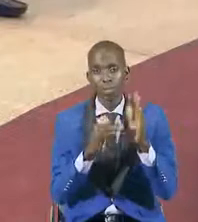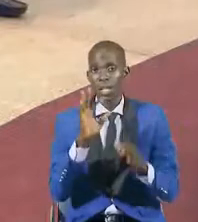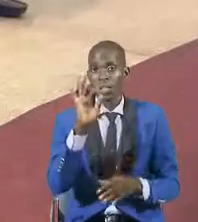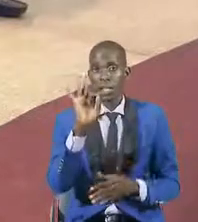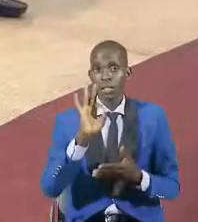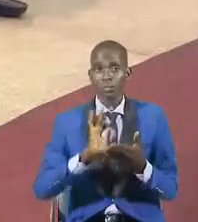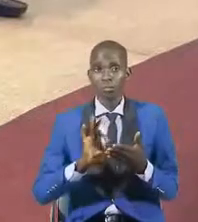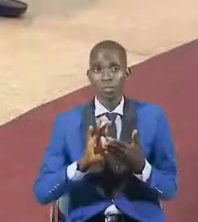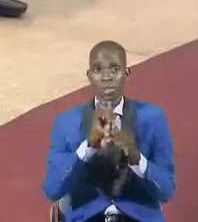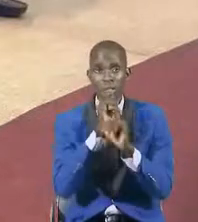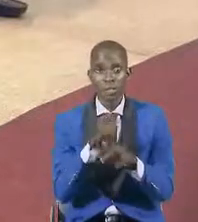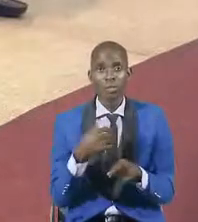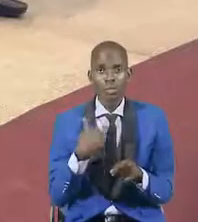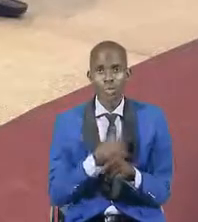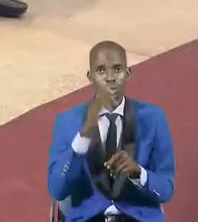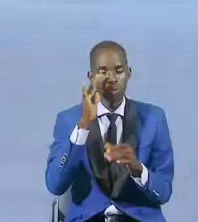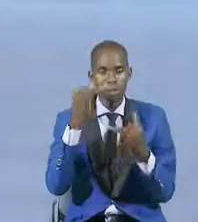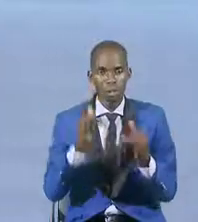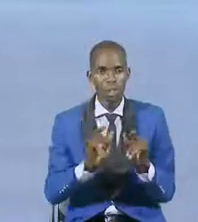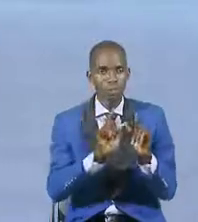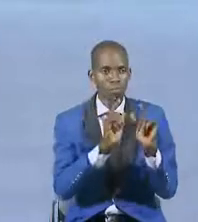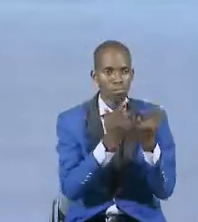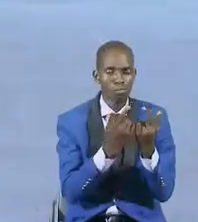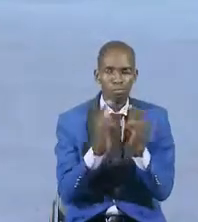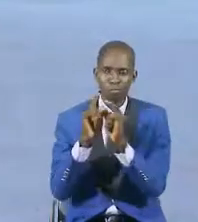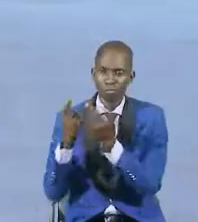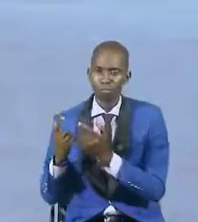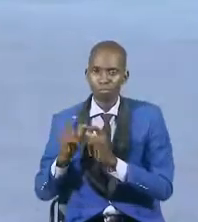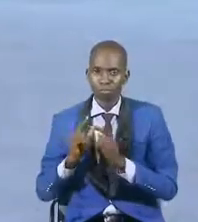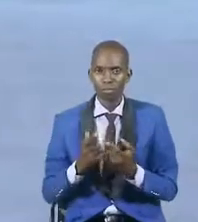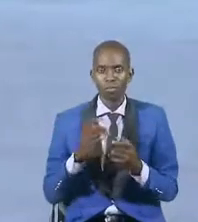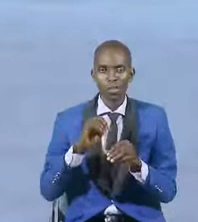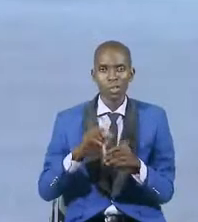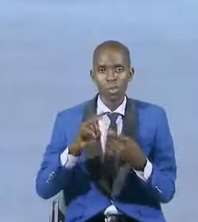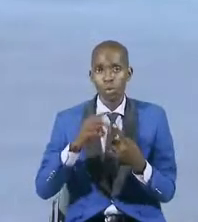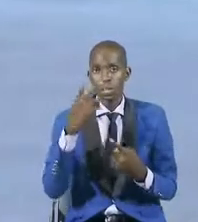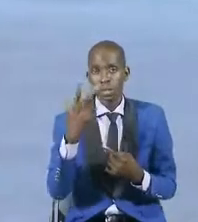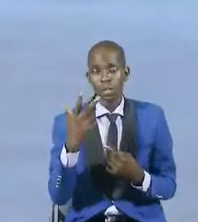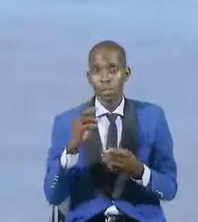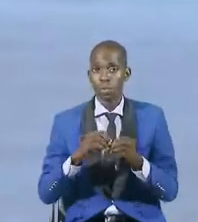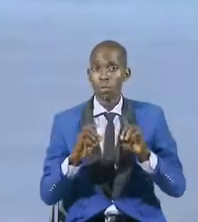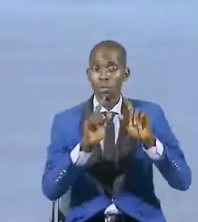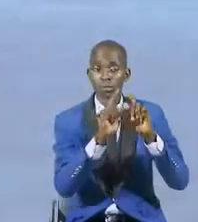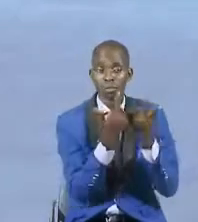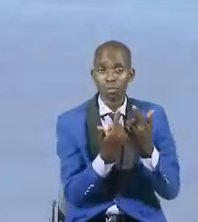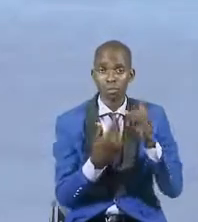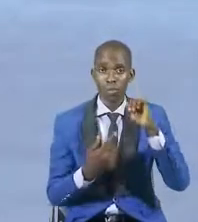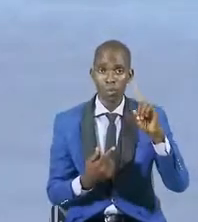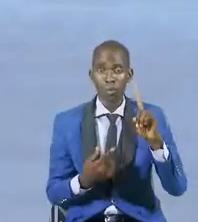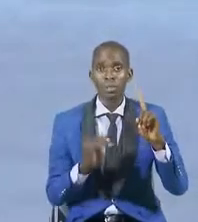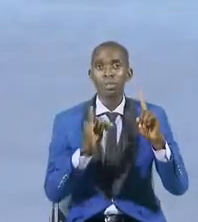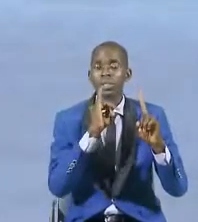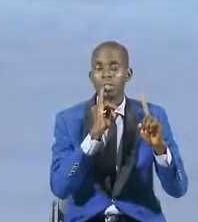les classons en 3 parties. Alors, il y a la classification numéro 1, il